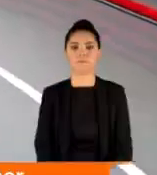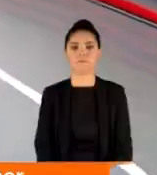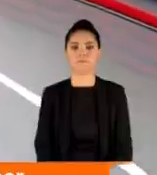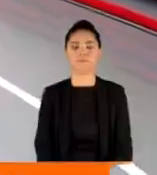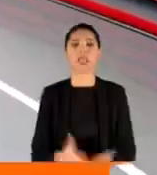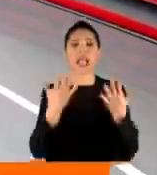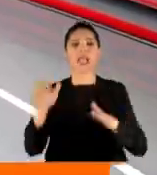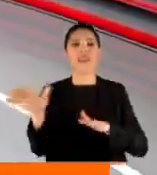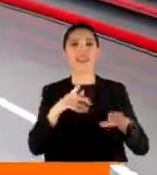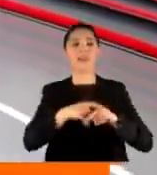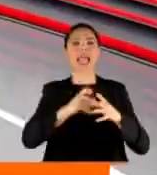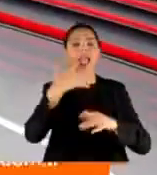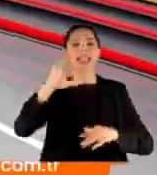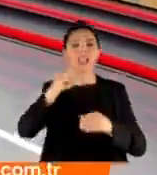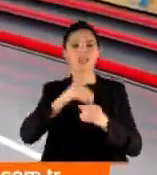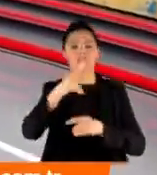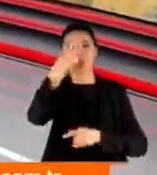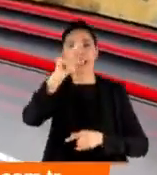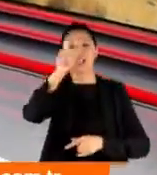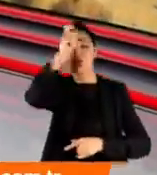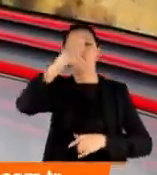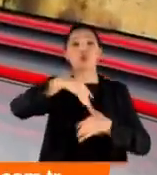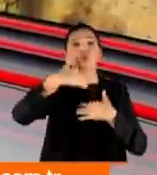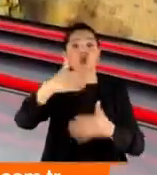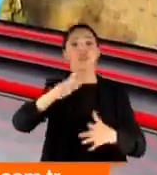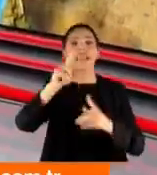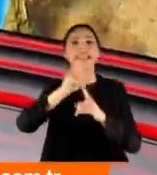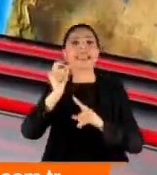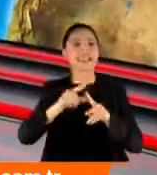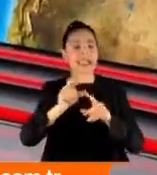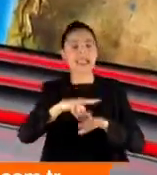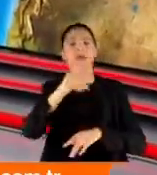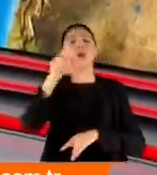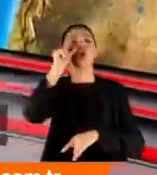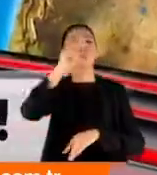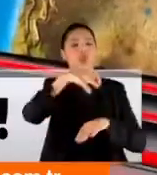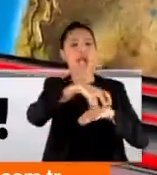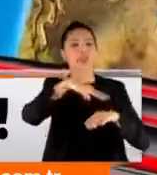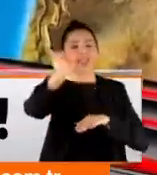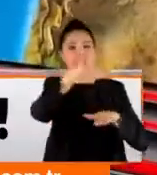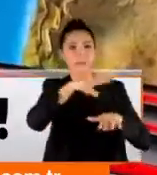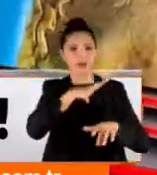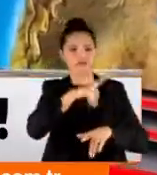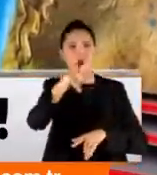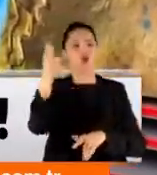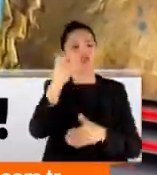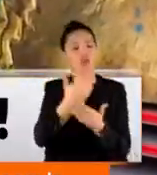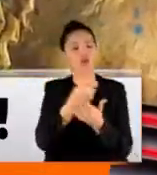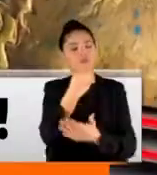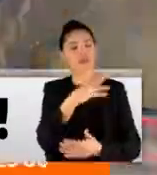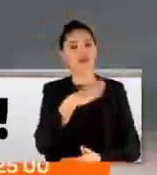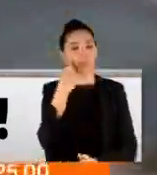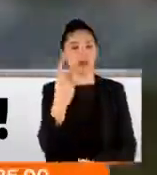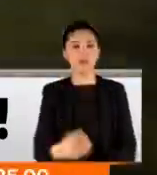Allah. Evet, deprem Ege Denizi'nde oldu. Yalnızca Türkiye değil, başta Sisam olmak üzere Yunan adaları da sallandı. Oradan görüntüler de var.